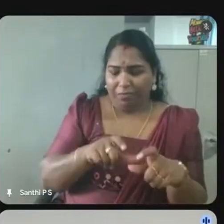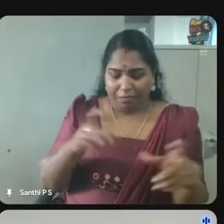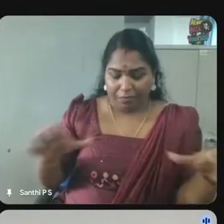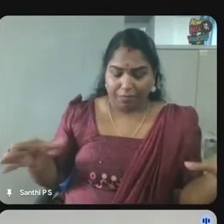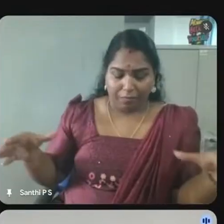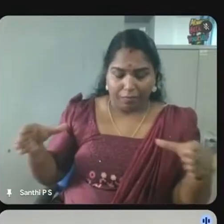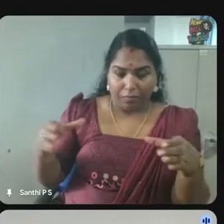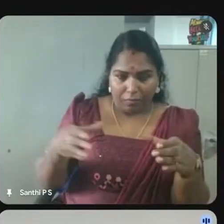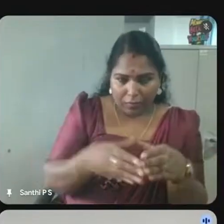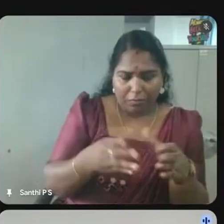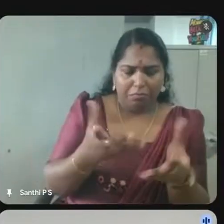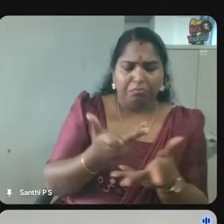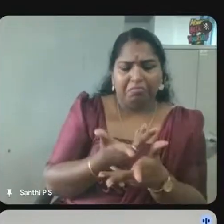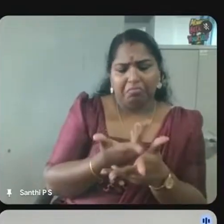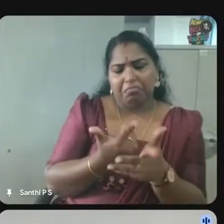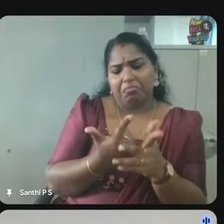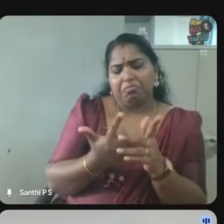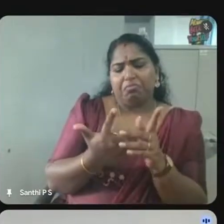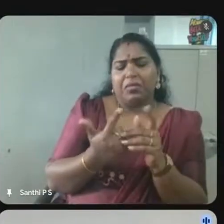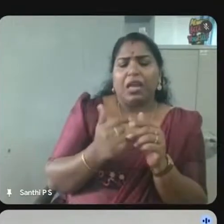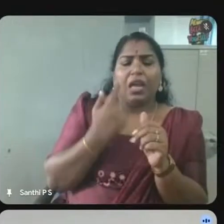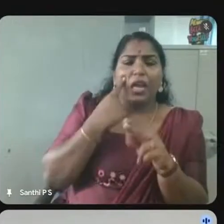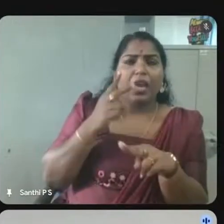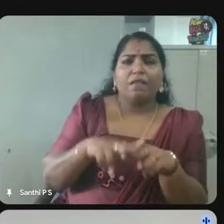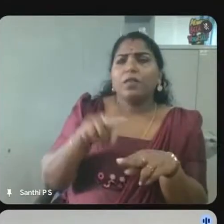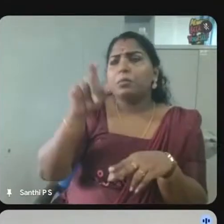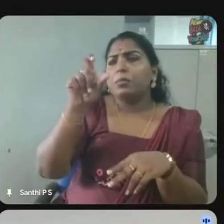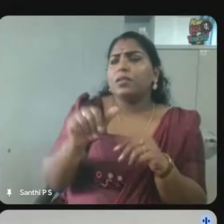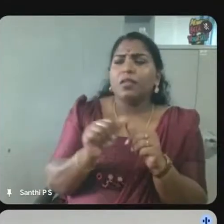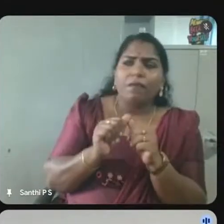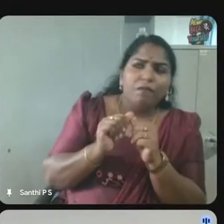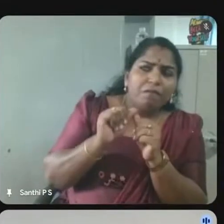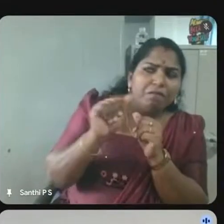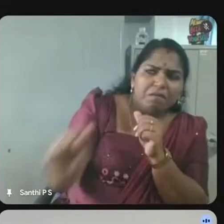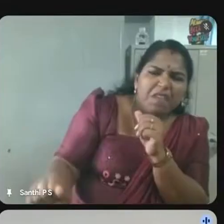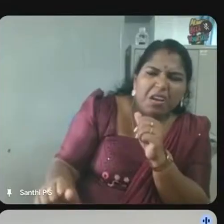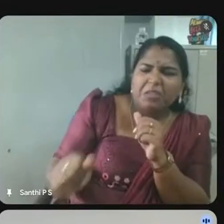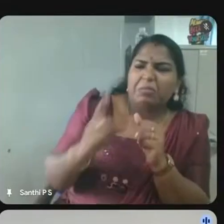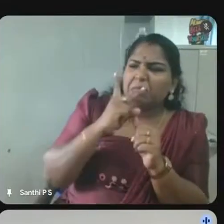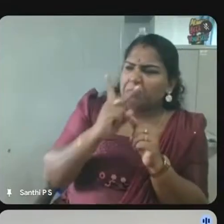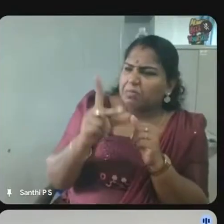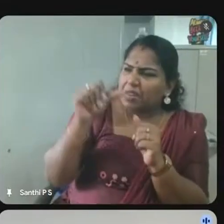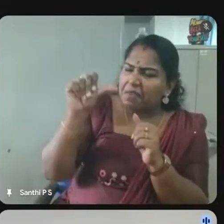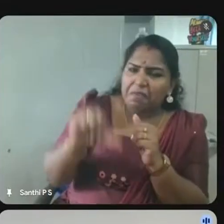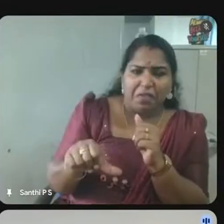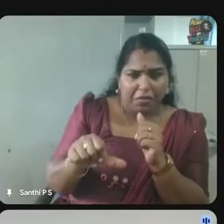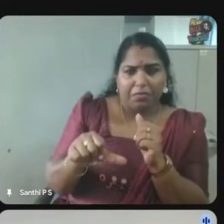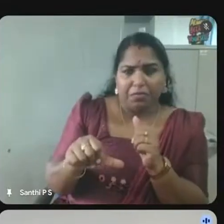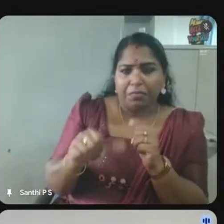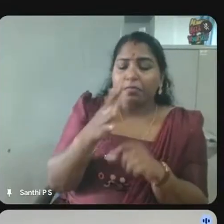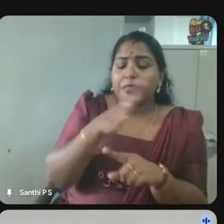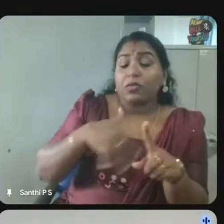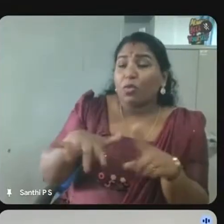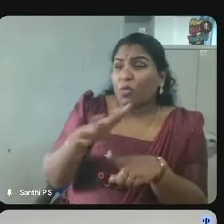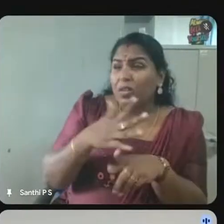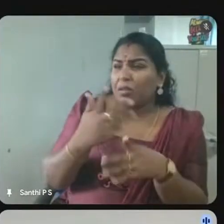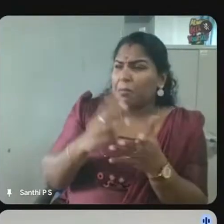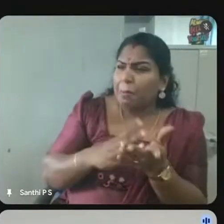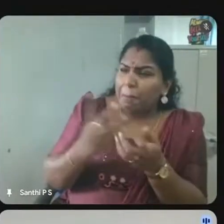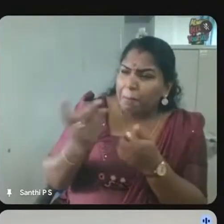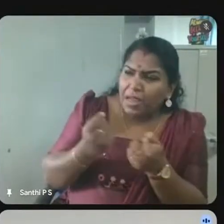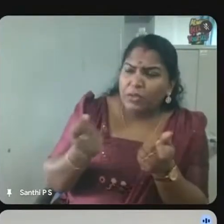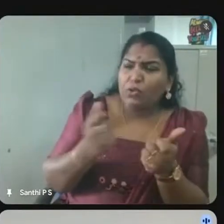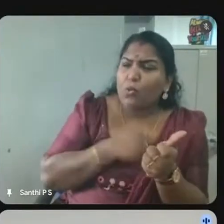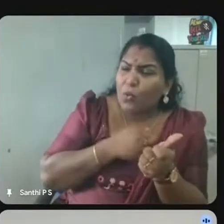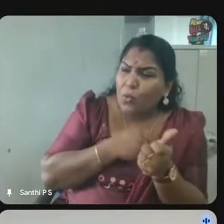അവിടെ മുമ്പിൽ നിൽക്കുന്ന അല്ലെങ്കിൽ കുറച്ച് ദൂരെ നിൽക്കുന്ന ഒരാളെ ഐഡന്റിഫൈ ചെയ്യാൻ പറ്റാതിരിക്കുന്ന ഒരു അവസ്ഥ, നമുക്ക് സോഷ്യലി നമുക്കൊന്ന് മാനുവർ ചെയ്ത് നമുക്ക് നമ്മുടെ